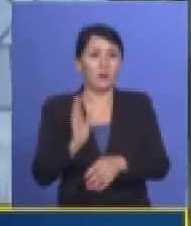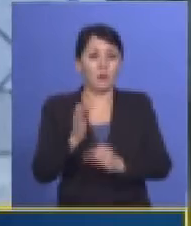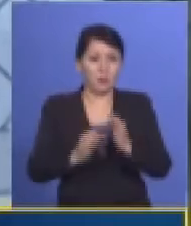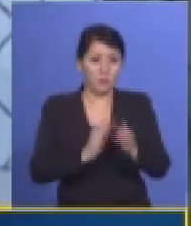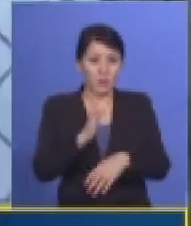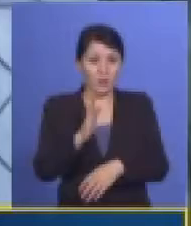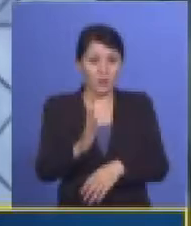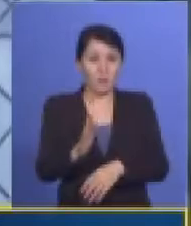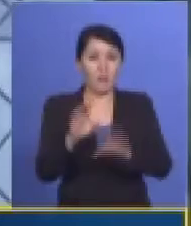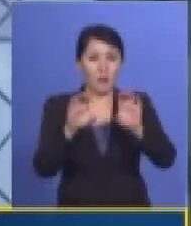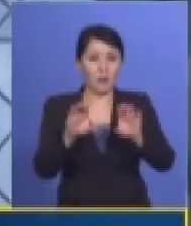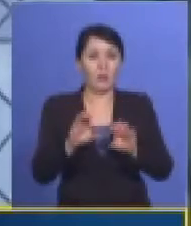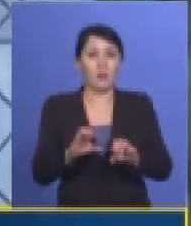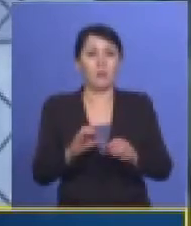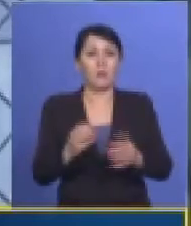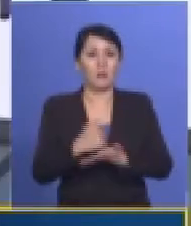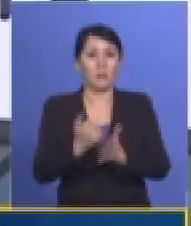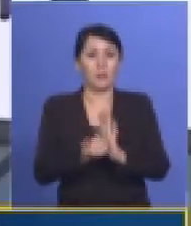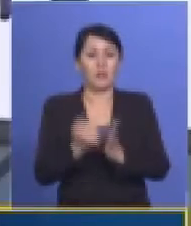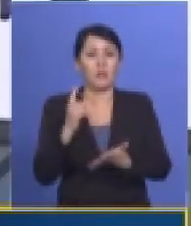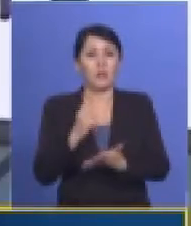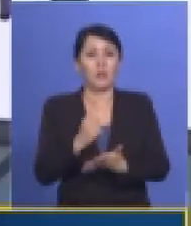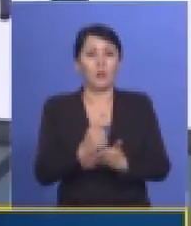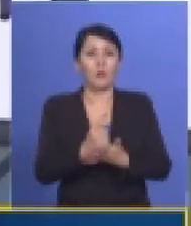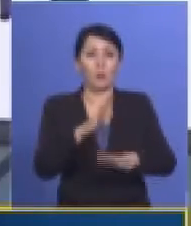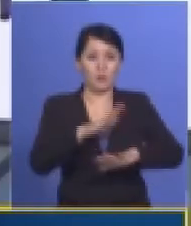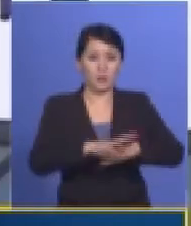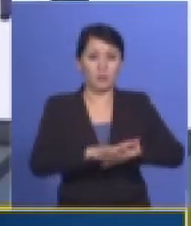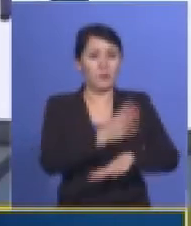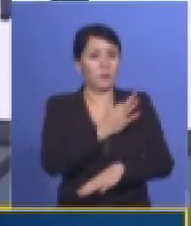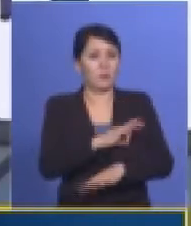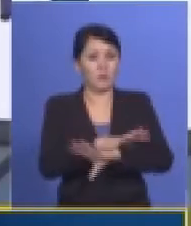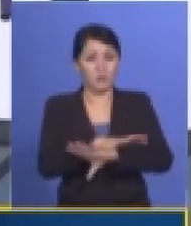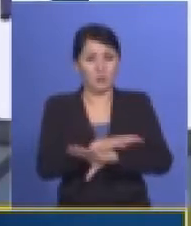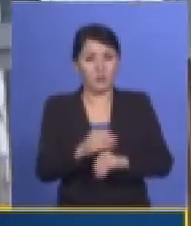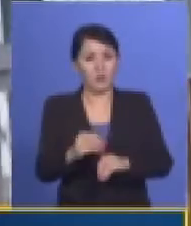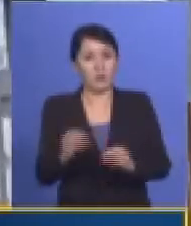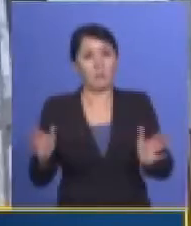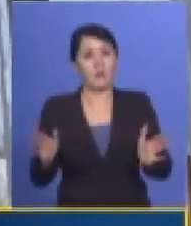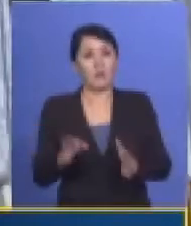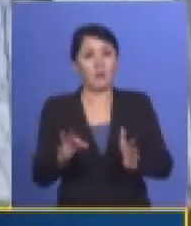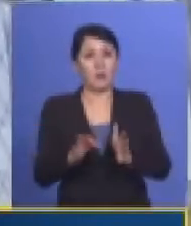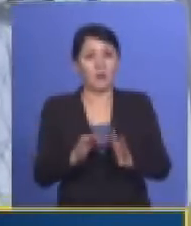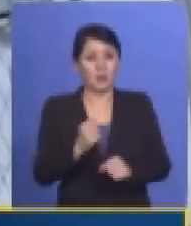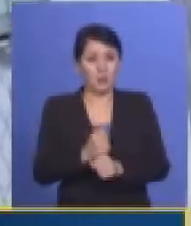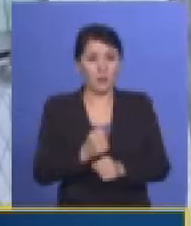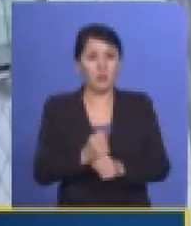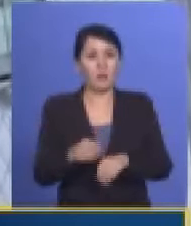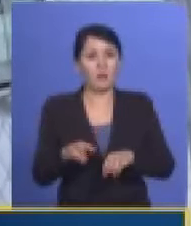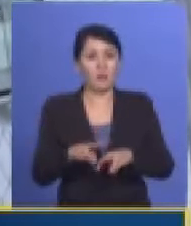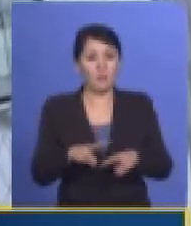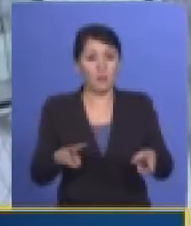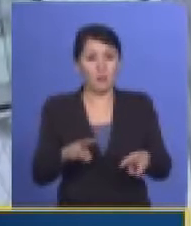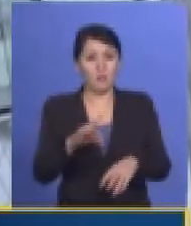қабырғасында талқылады. Заңнамалық тұрғыда бекітілетін міндеттеме қордың тиімсіз сатып алуын қысқарту мақсатында жасалып отыр,